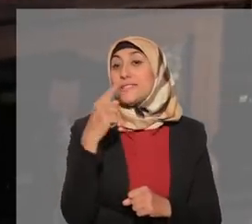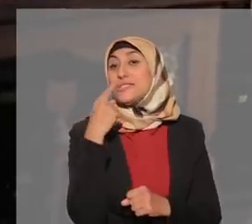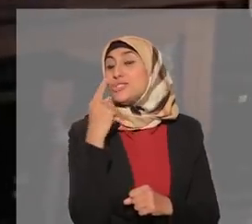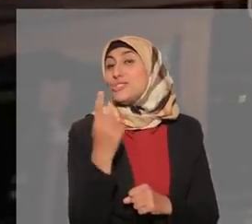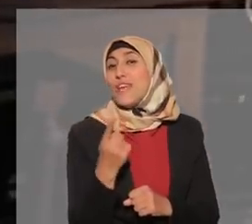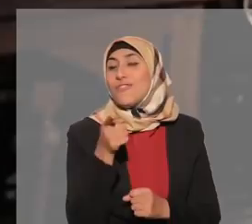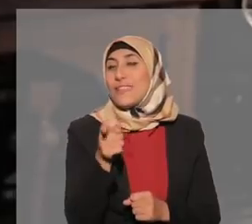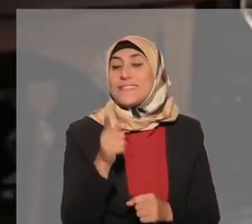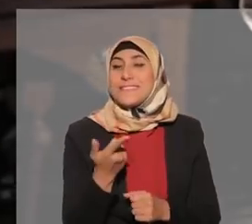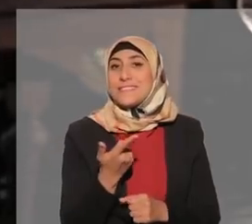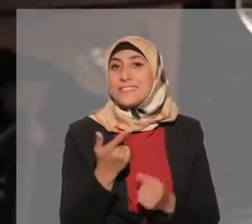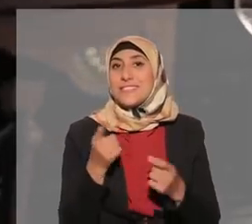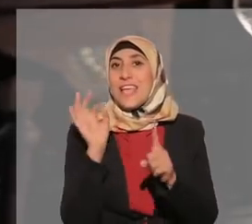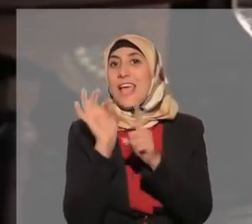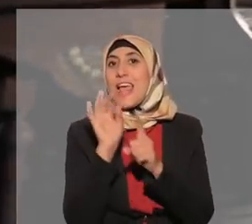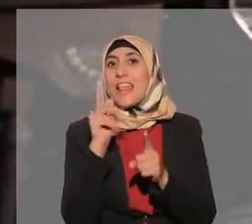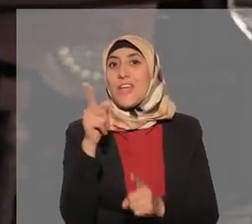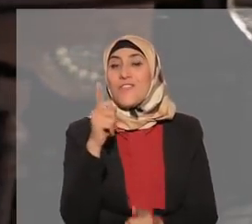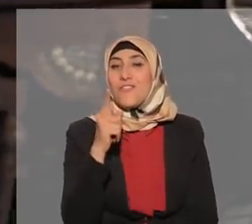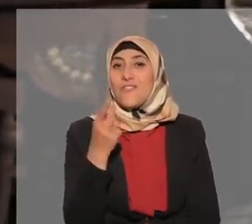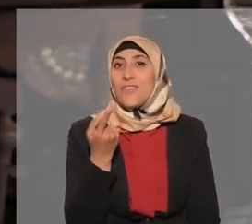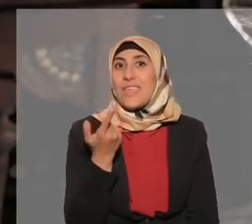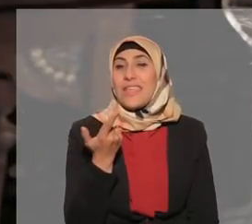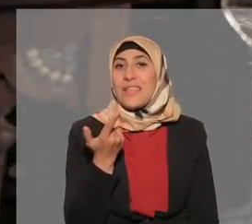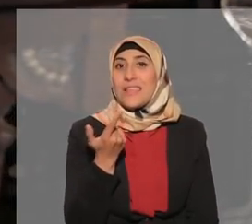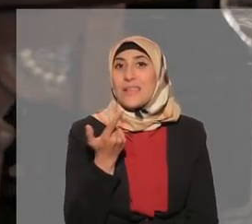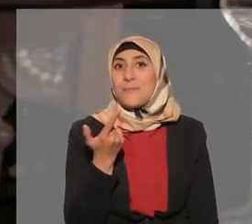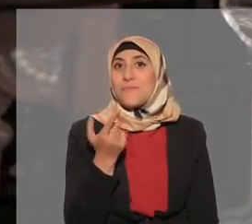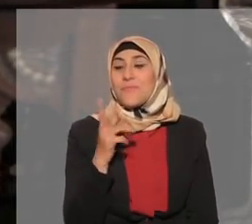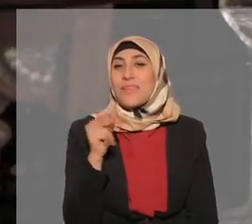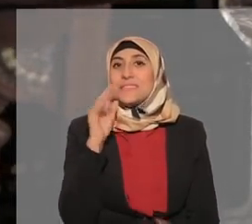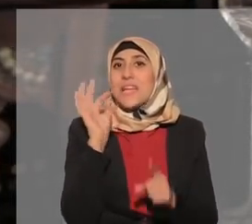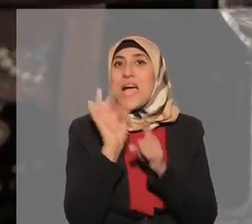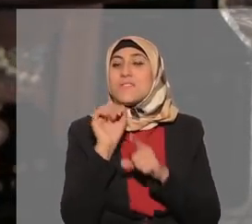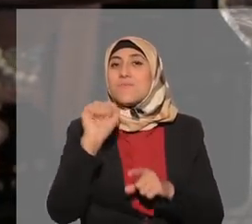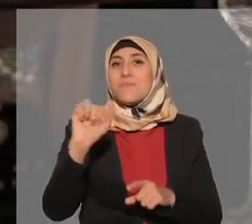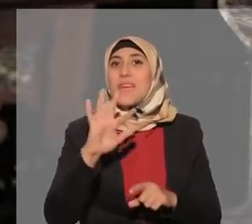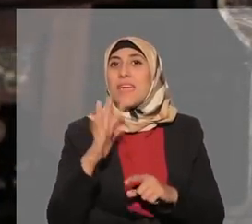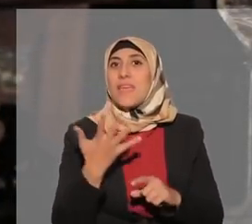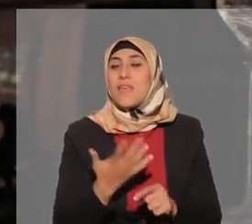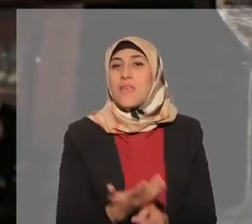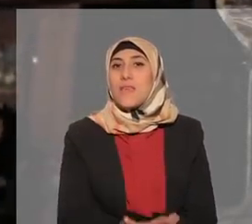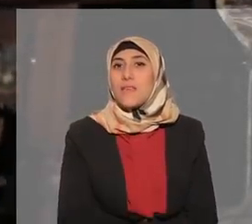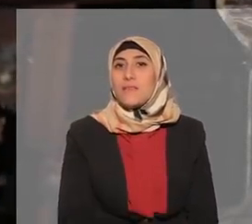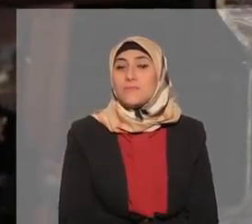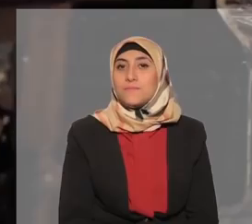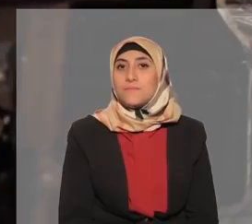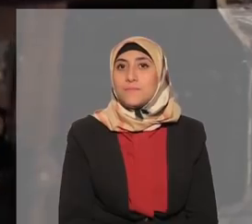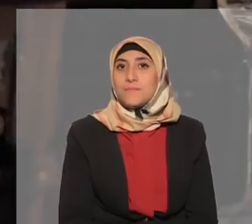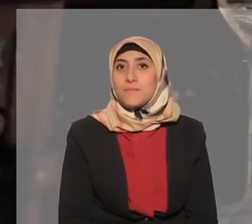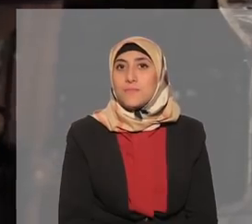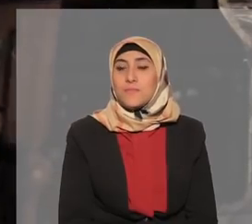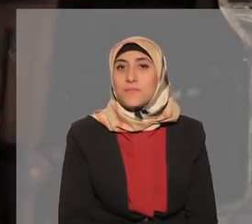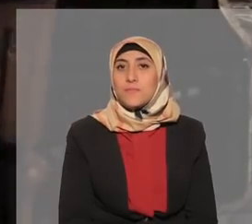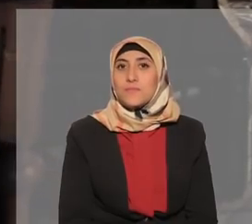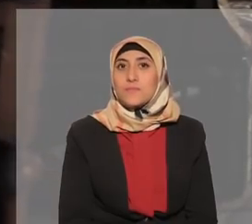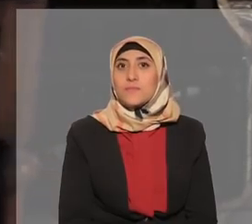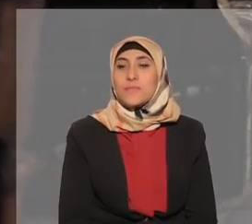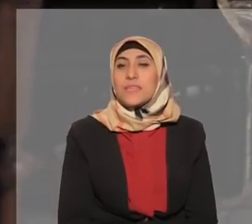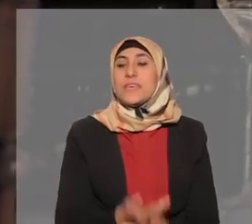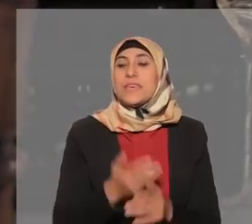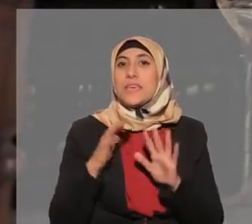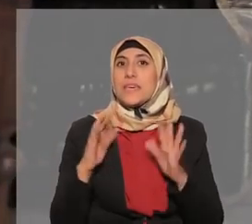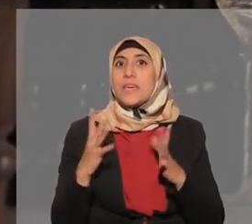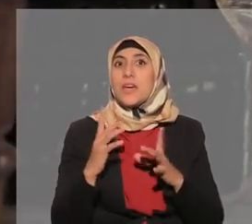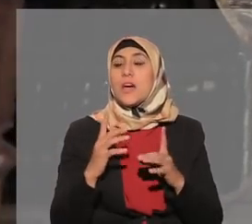عاد ما انطبق بشكل كافي على سيدنا سفيان الثوري. ما هو معيار عندك أنت يا سيدتنا رابعة العدوية، ما